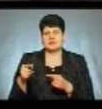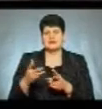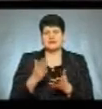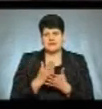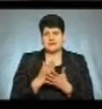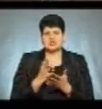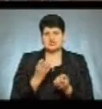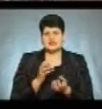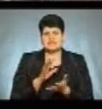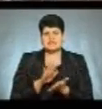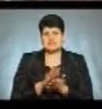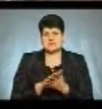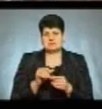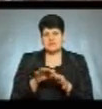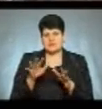досі є сміття.